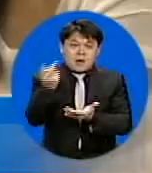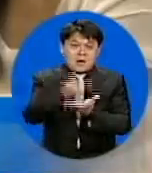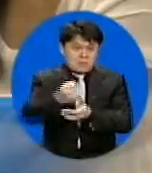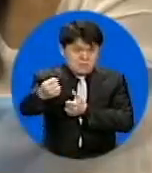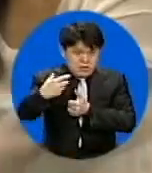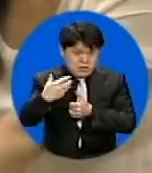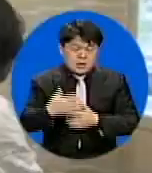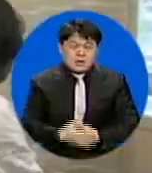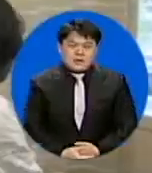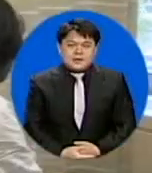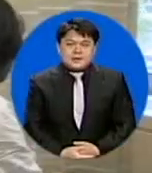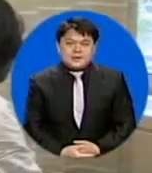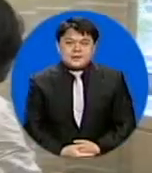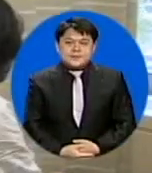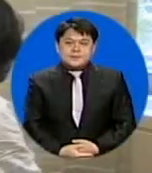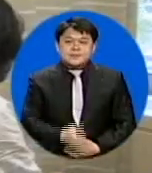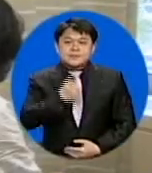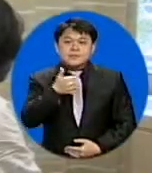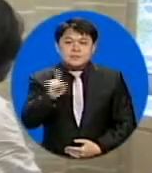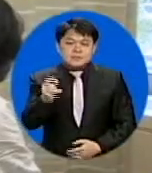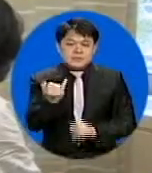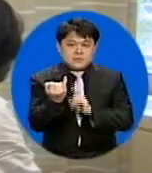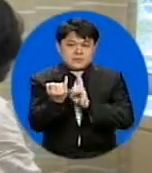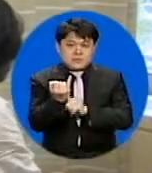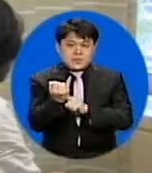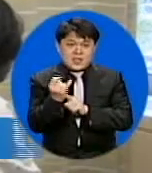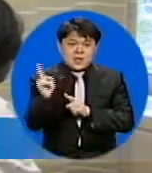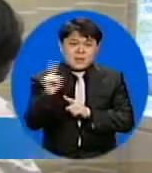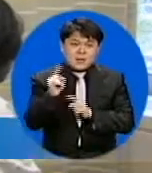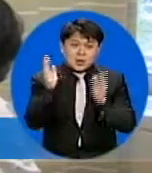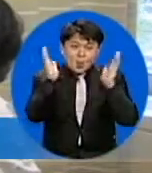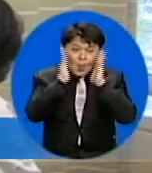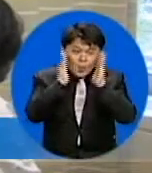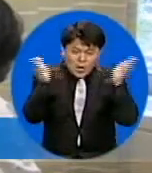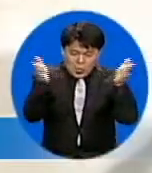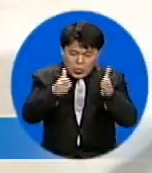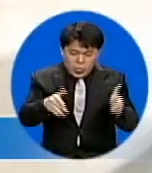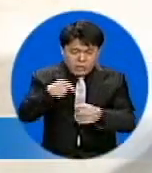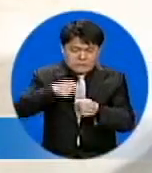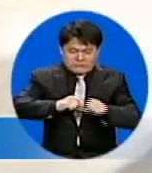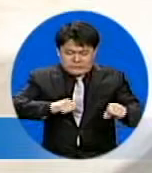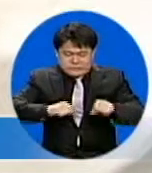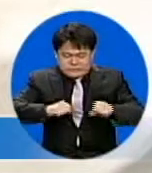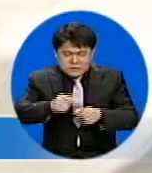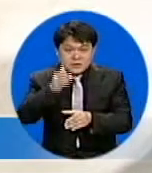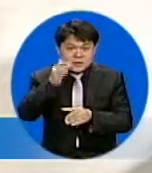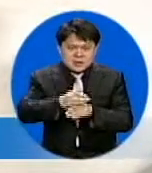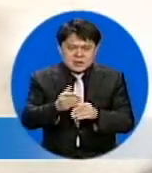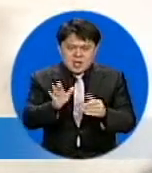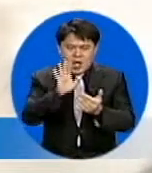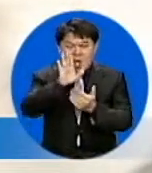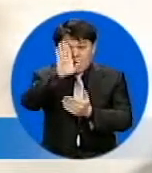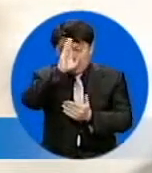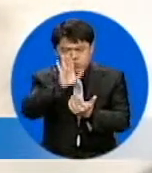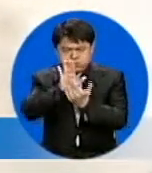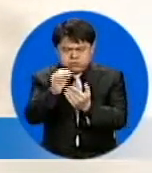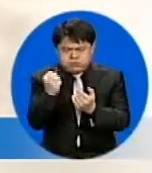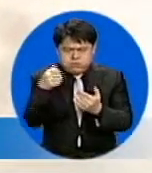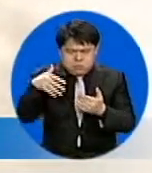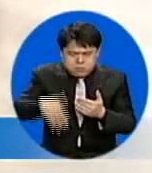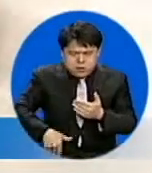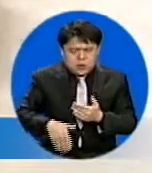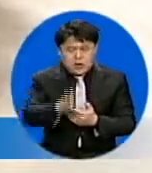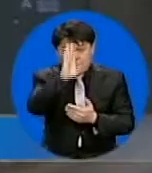하라고 그러더라고요. 이 50대 여성은 무리한 다이어트로 면역력이 떨어져 대상포진에 걸렸습니다. 2년간 치료를